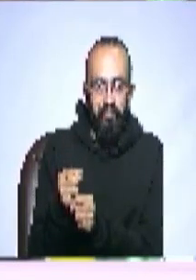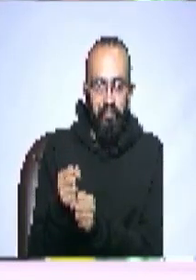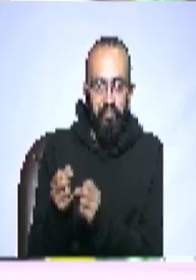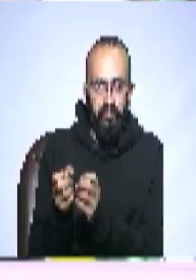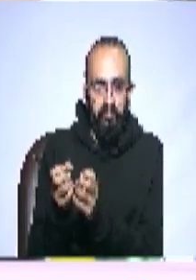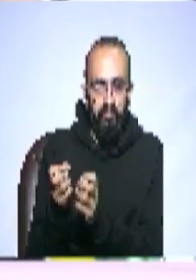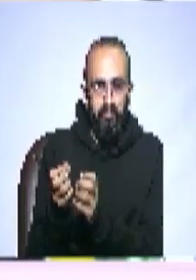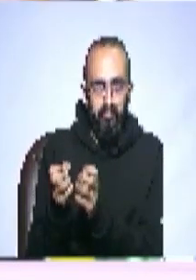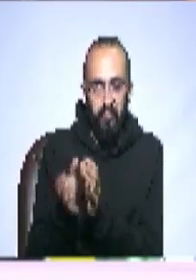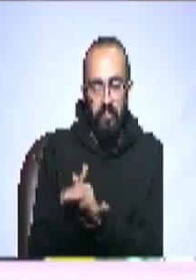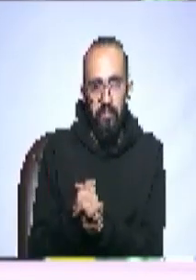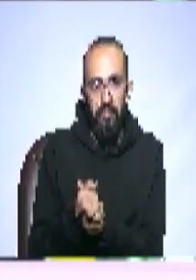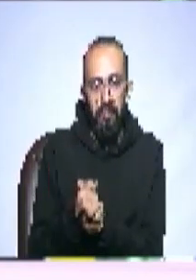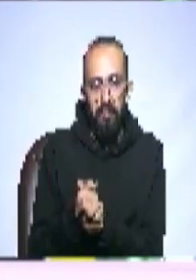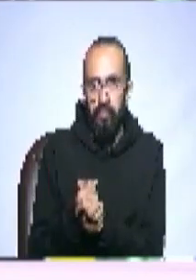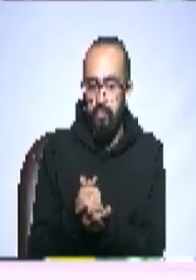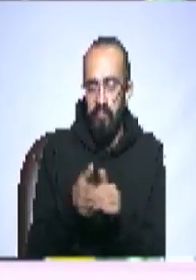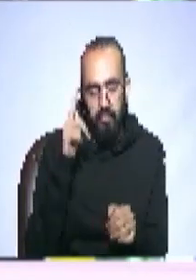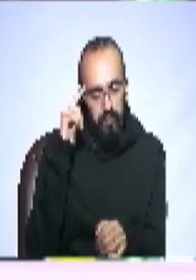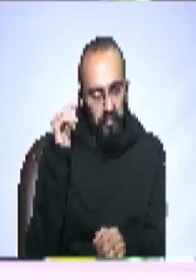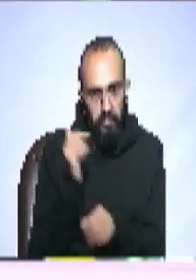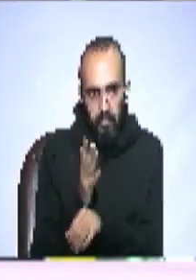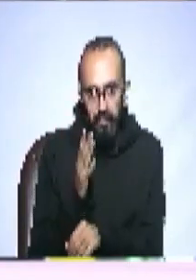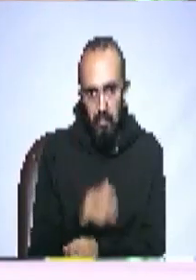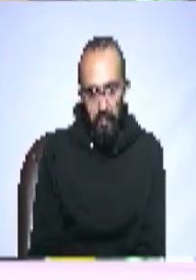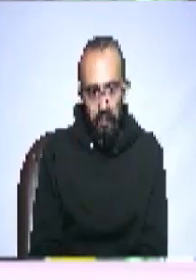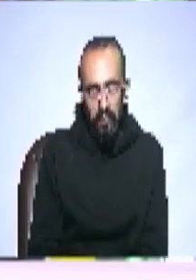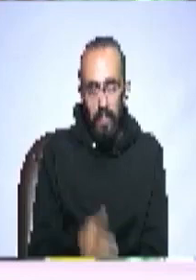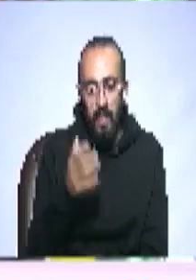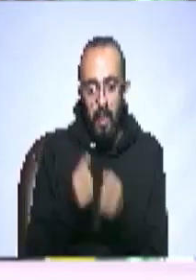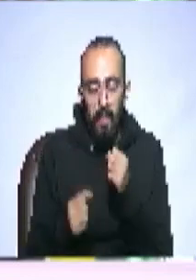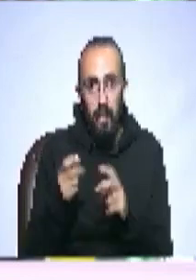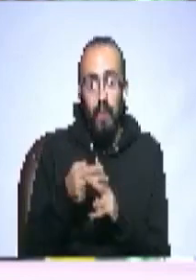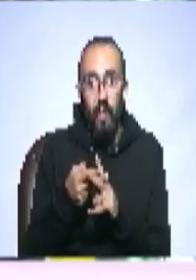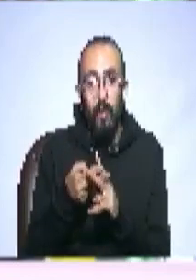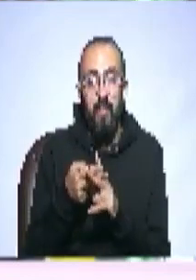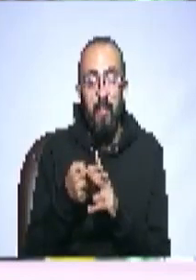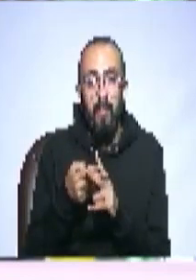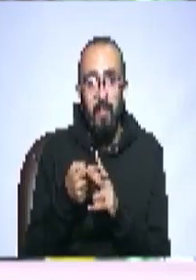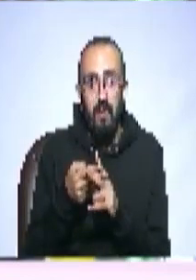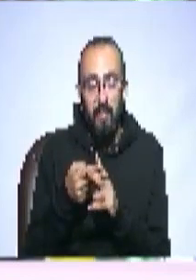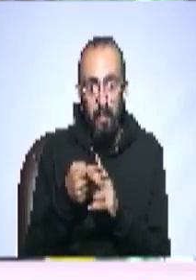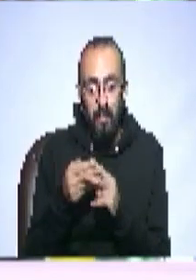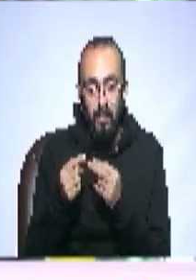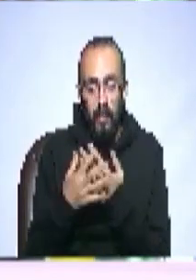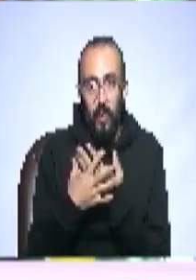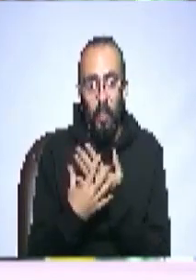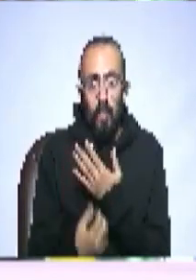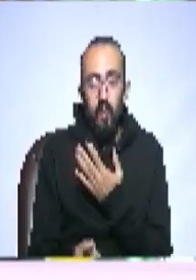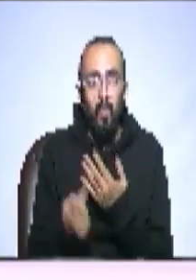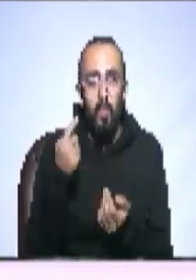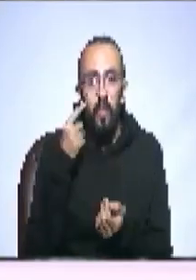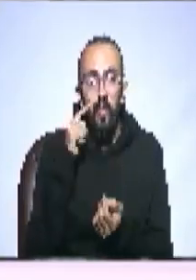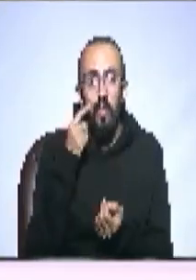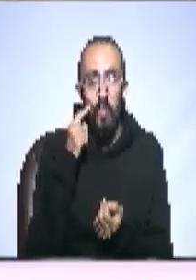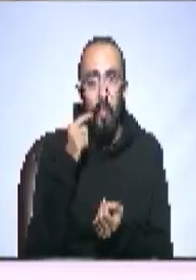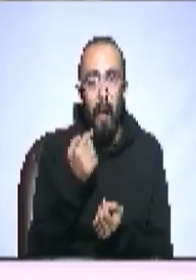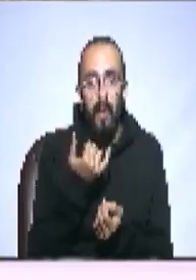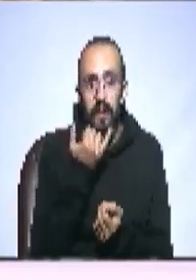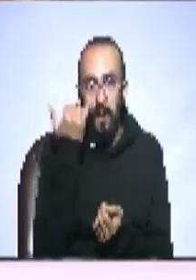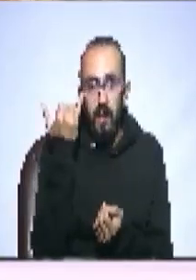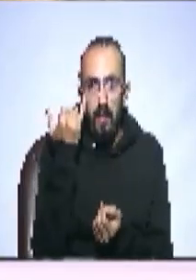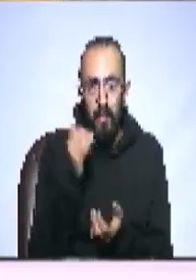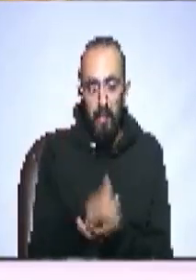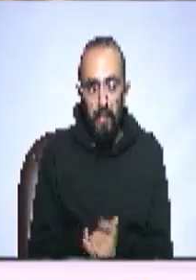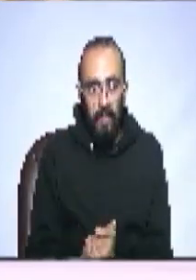كوبايتين زي ما يكون الكمية عند حضرتك. اللبن السخن بيسحب السكر والعسل من التمر وبينزله، تحس